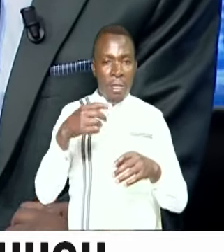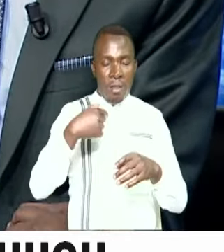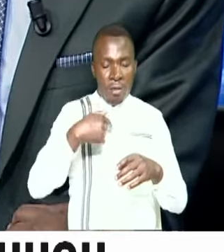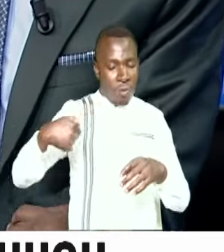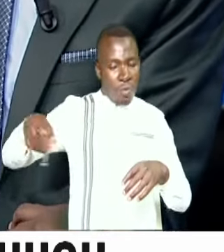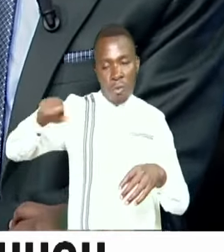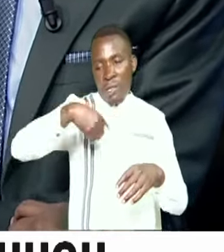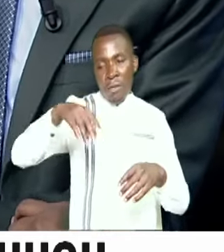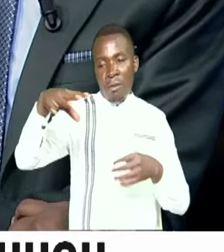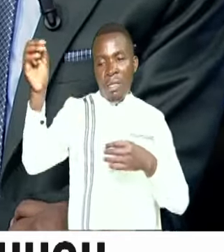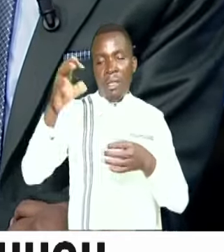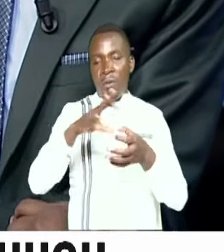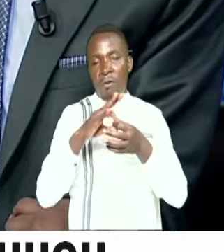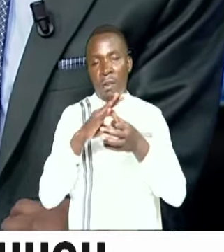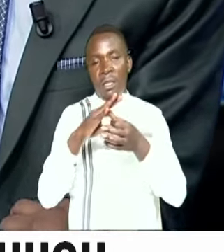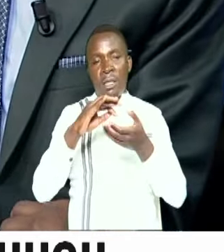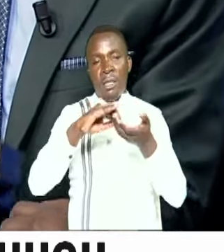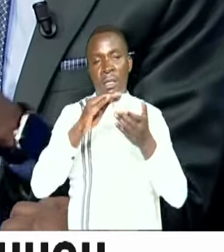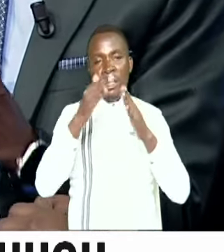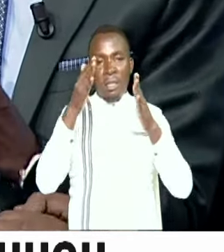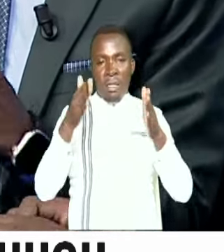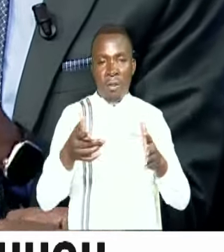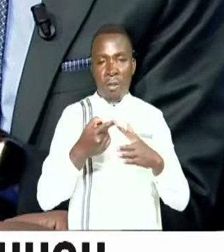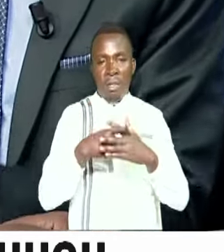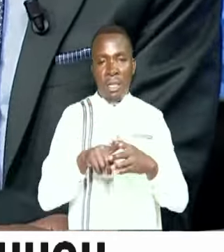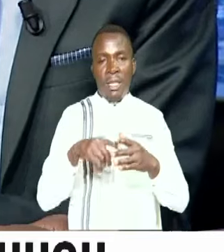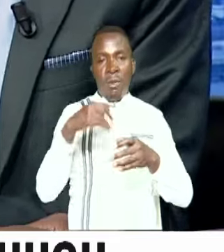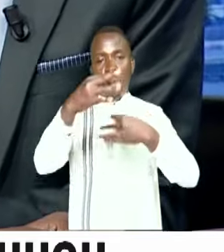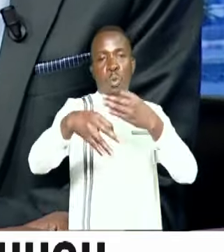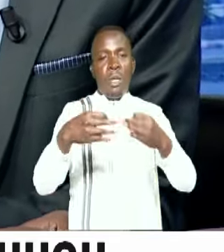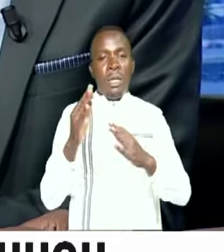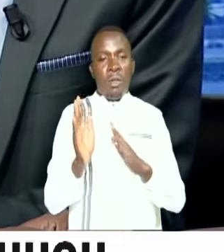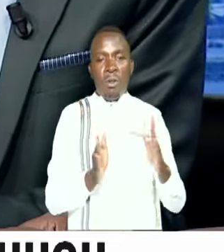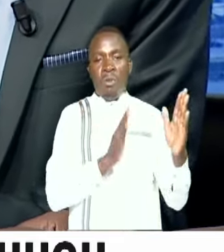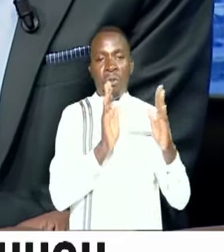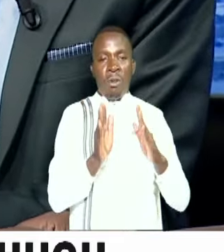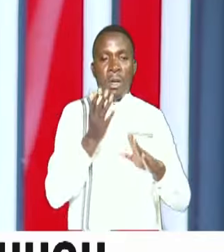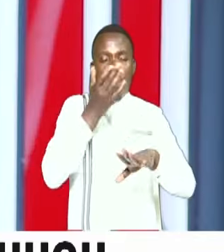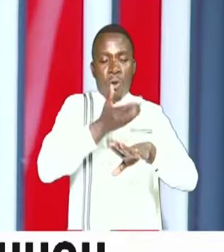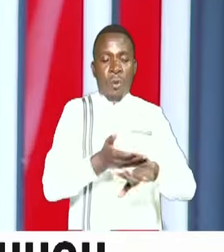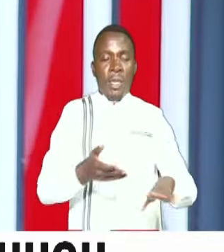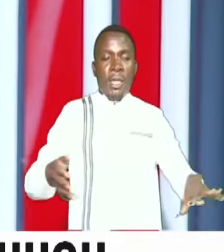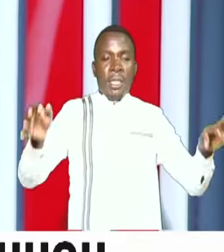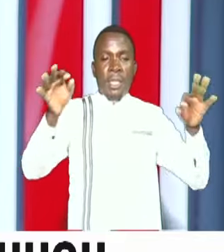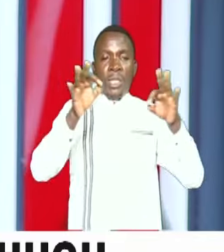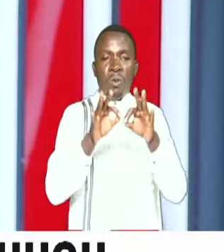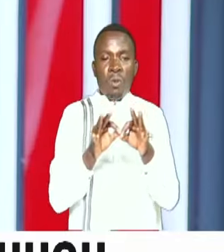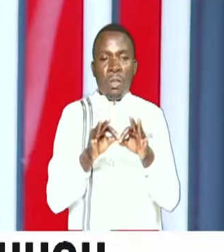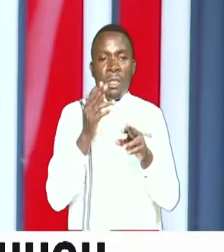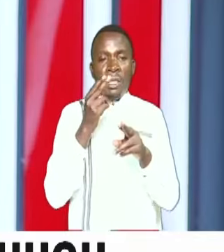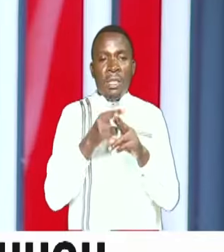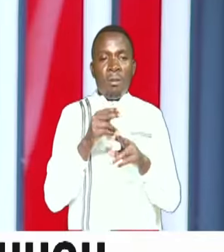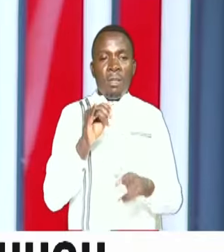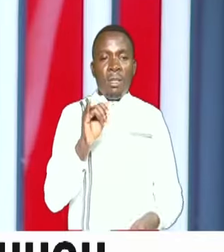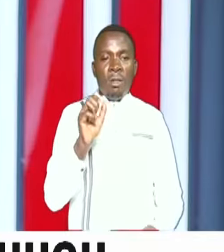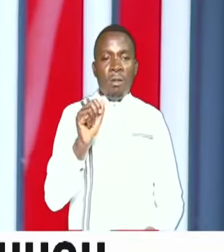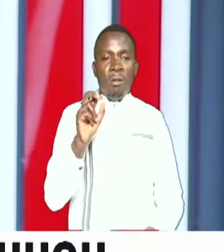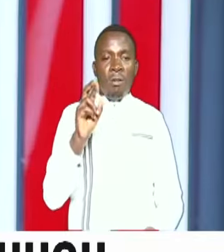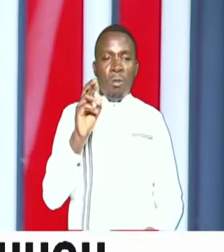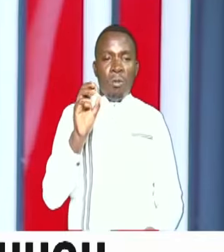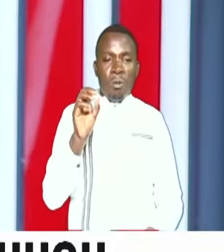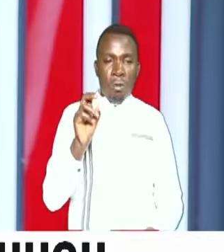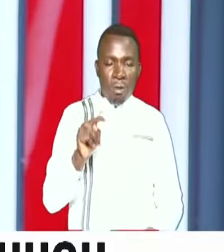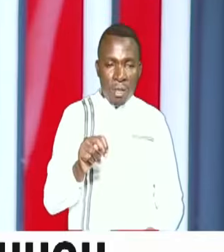n'umushoramari warutangiye uruganda rugiye kujya rutunganya amabuye y'agaciro yitwa iron ore